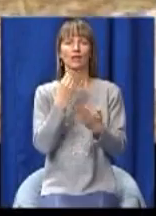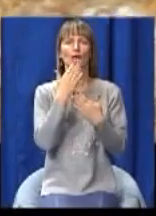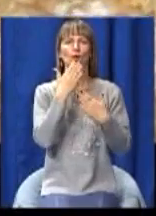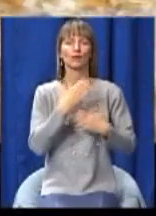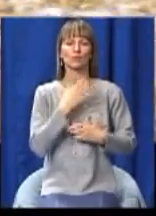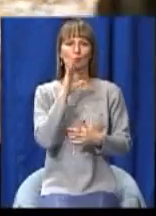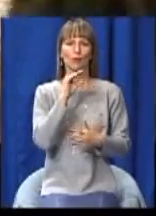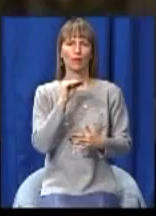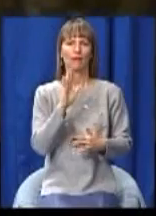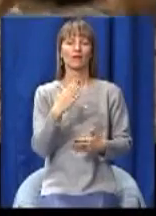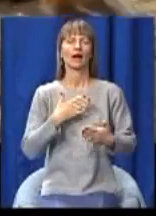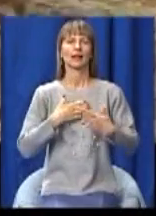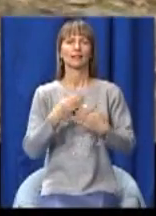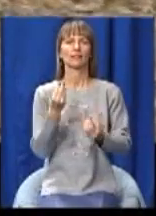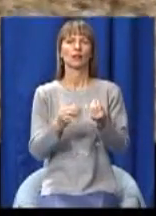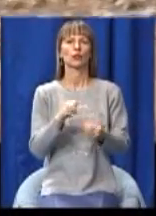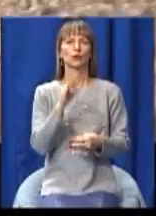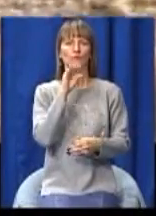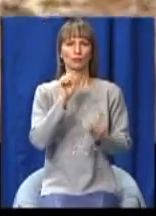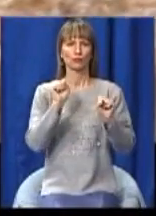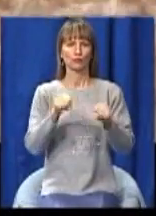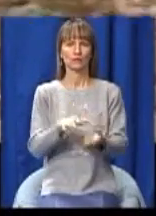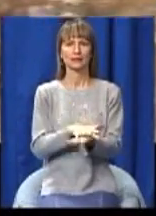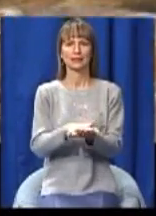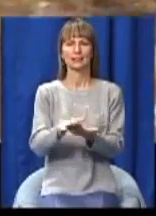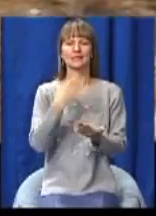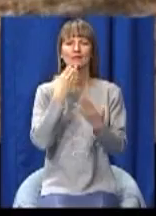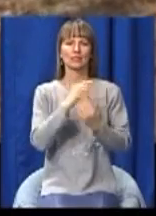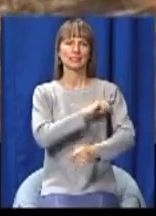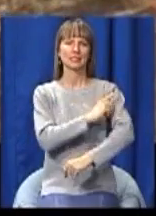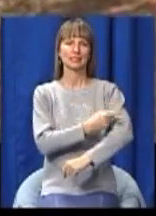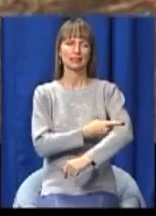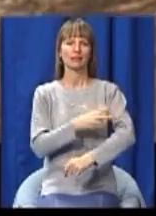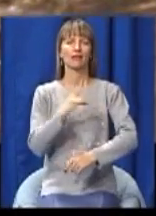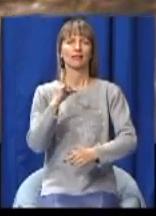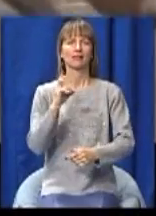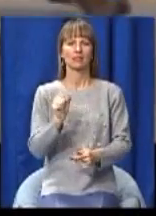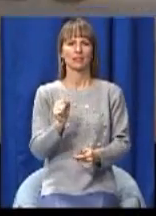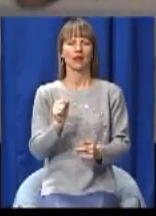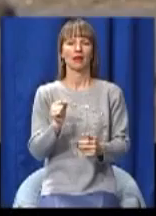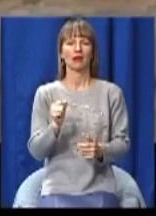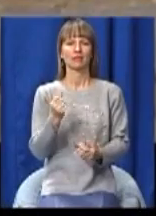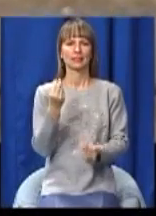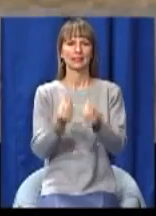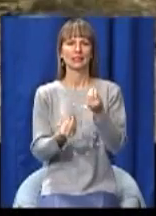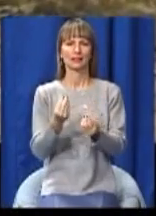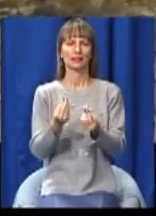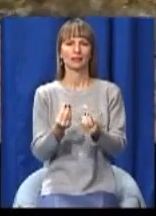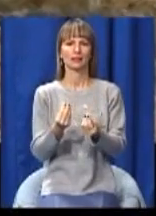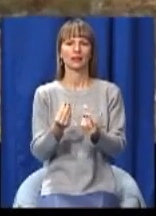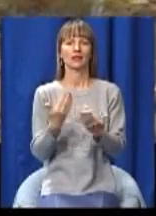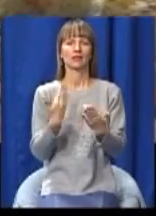lublin-2 в активной игры то цуцик может вы тратите свои силы на на и вы там чудище пустоши наприклад